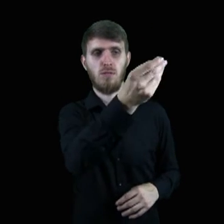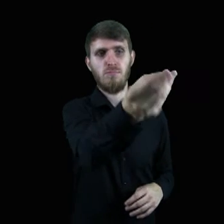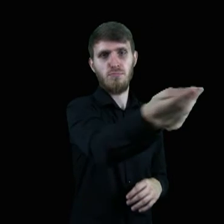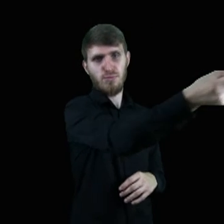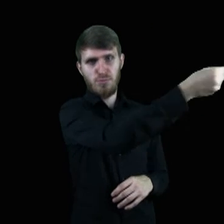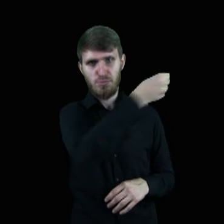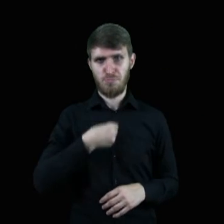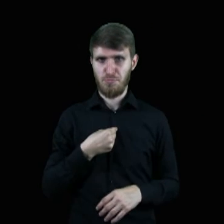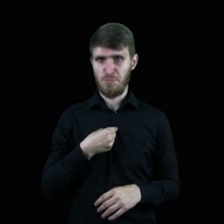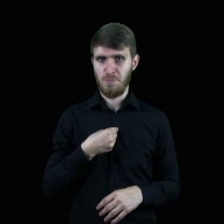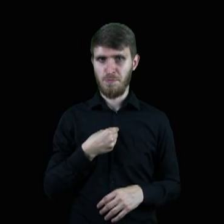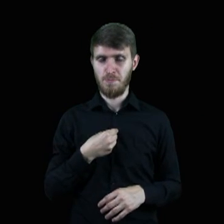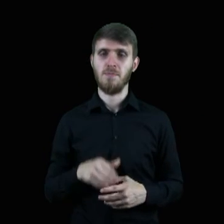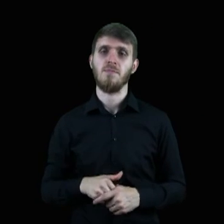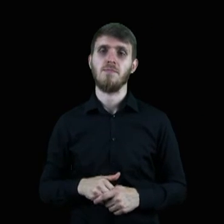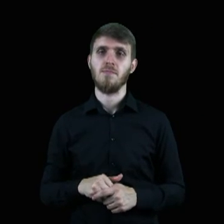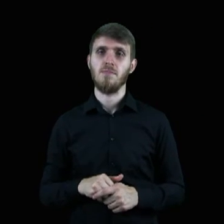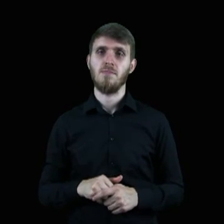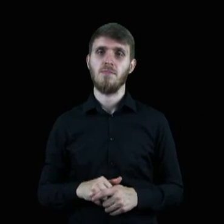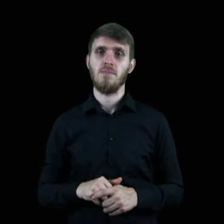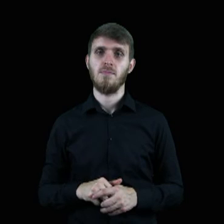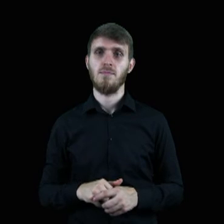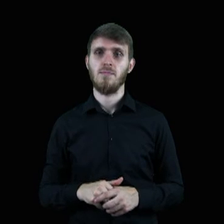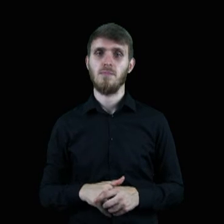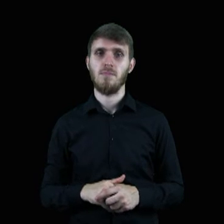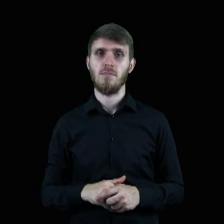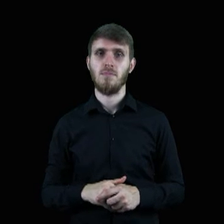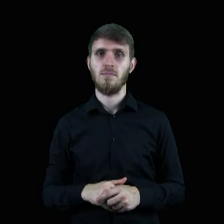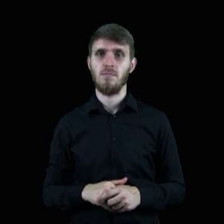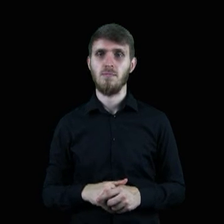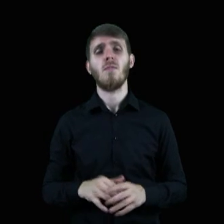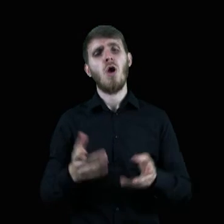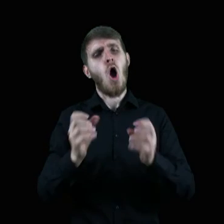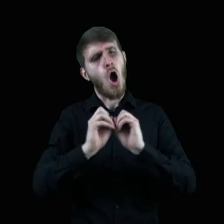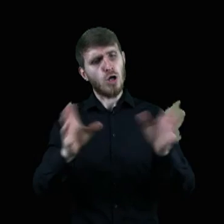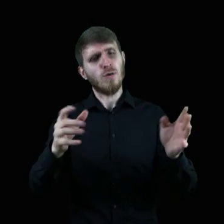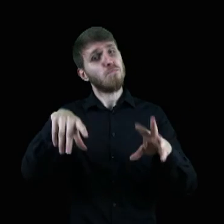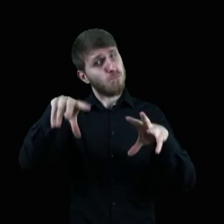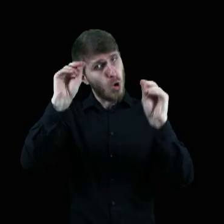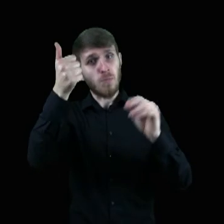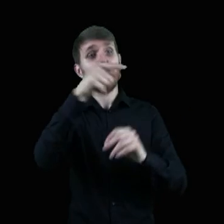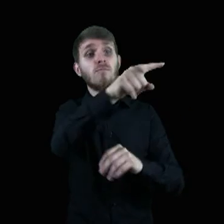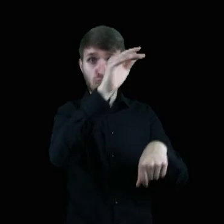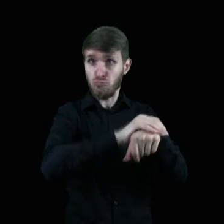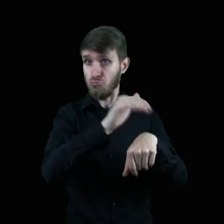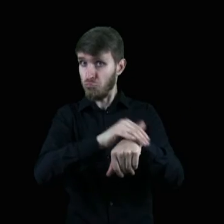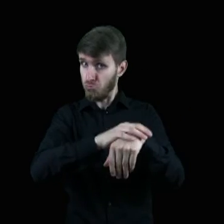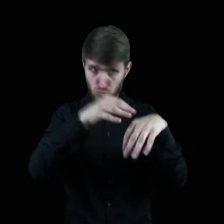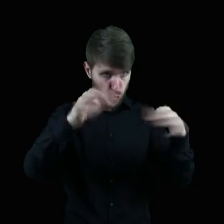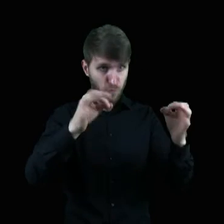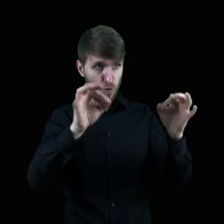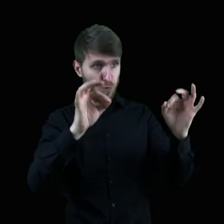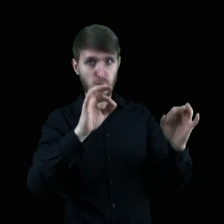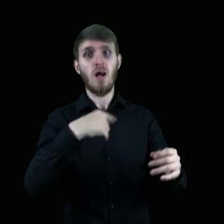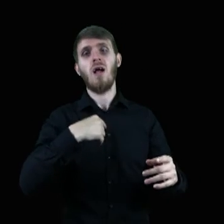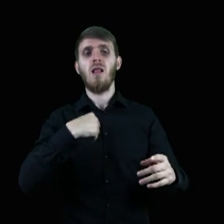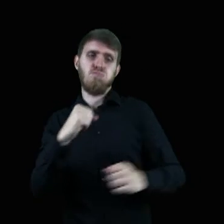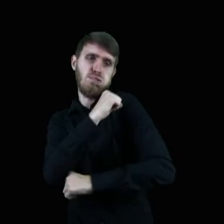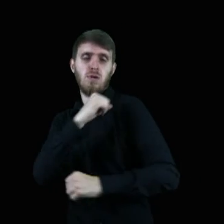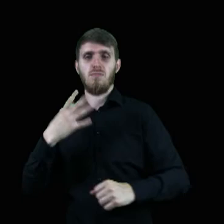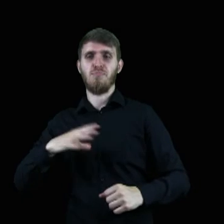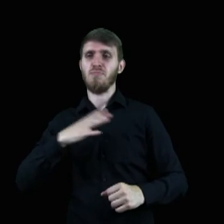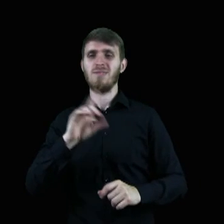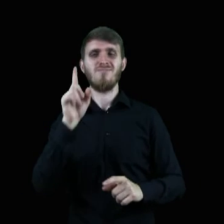tą jedną akcję z konta swoich klientów. Oczywiście, jeżeli taki klient